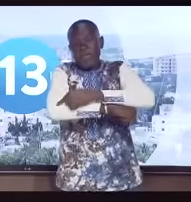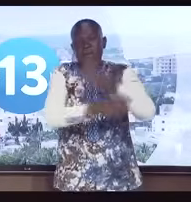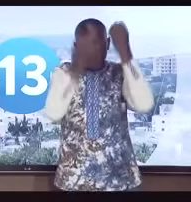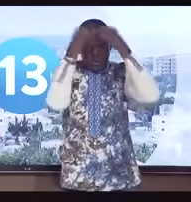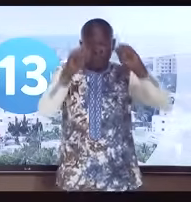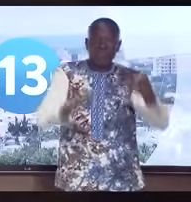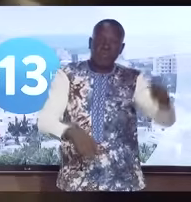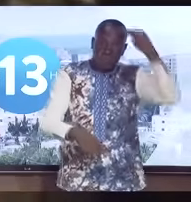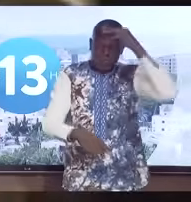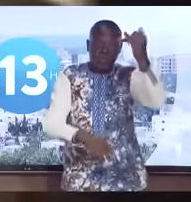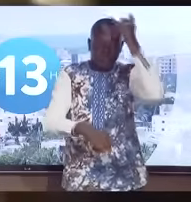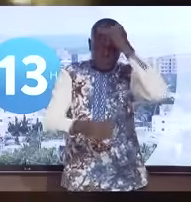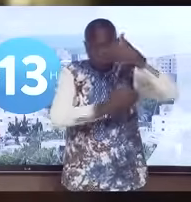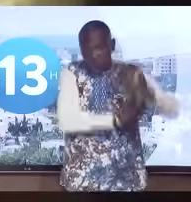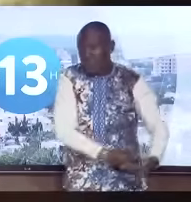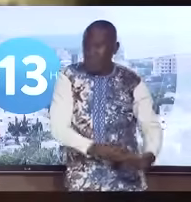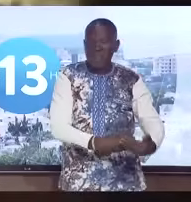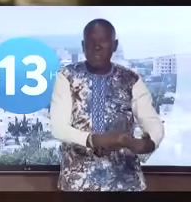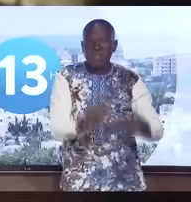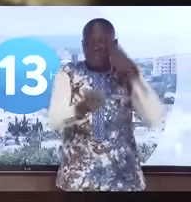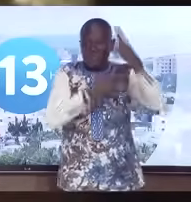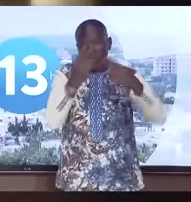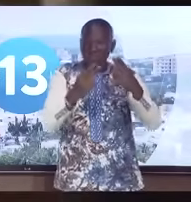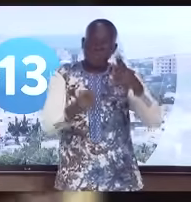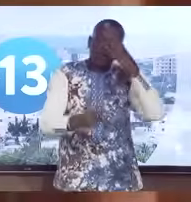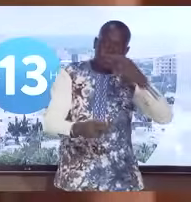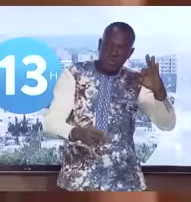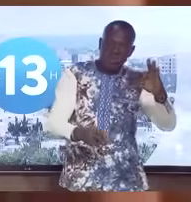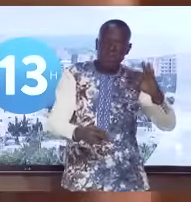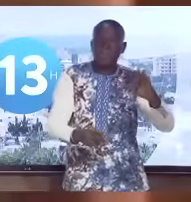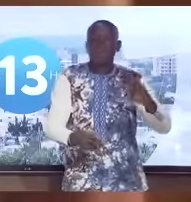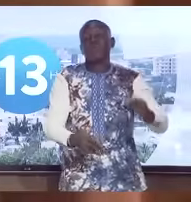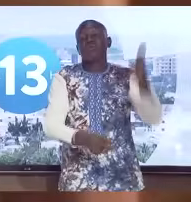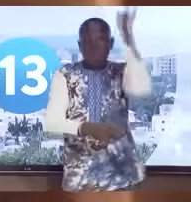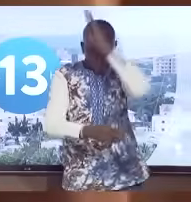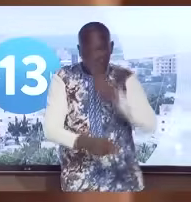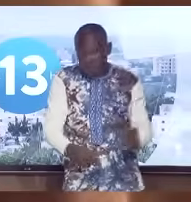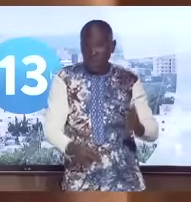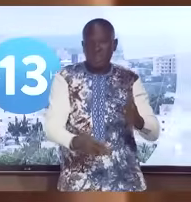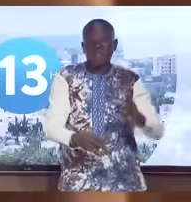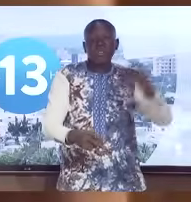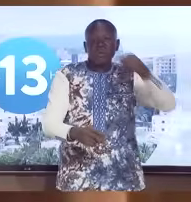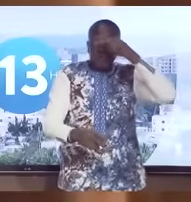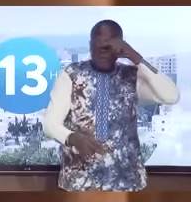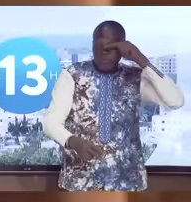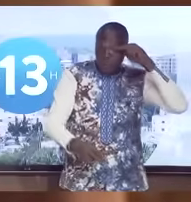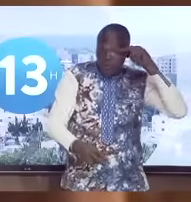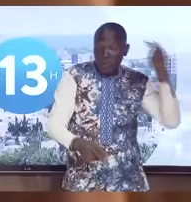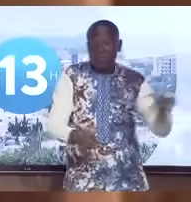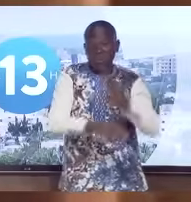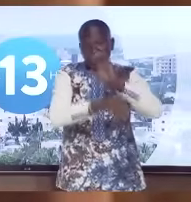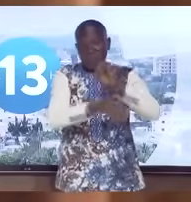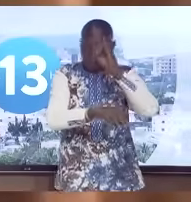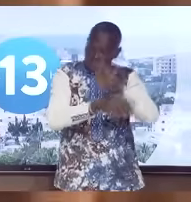Maurice Yamiogo avait à ses côtés les présidents Hubert Maga du Dahomey, actuel Bénin, Amani Diori du Niger et Félix Houphouët-Boigny de la